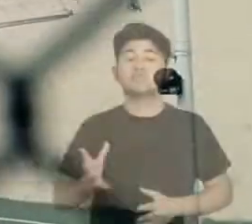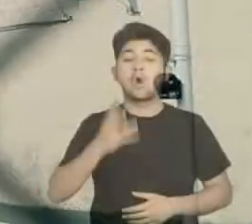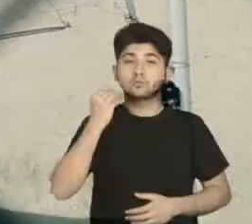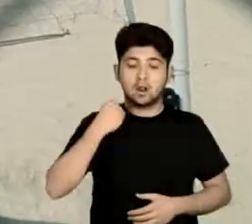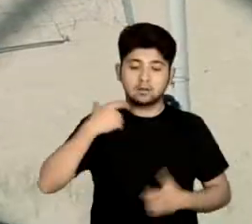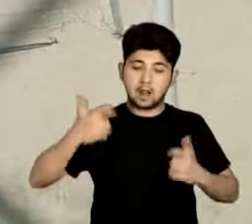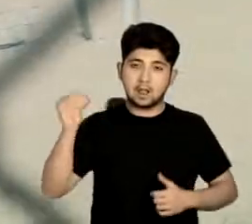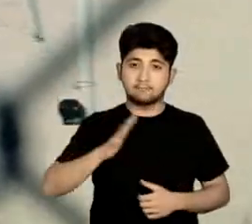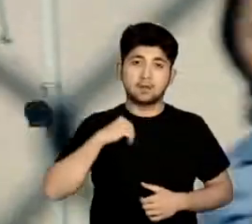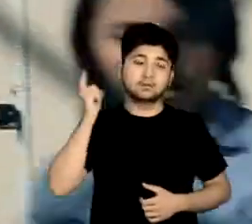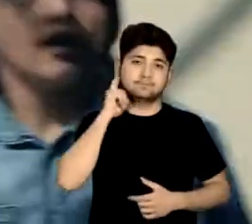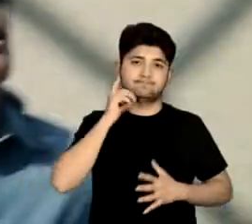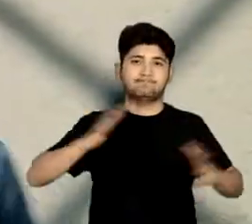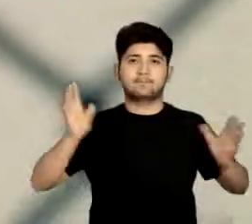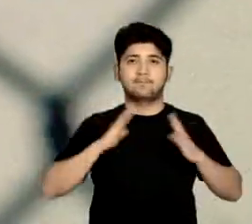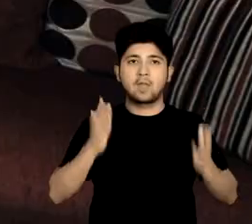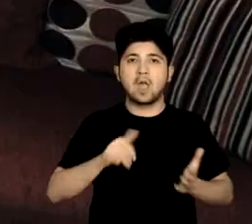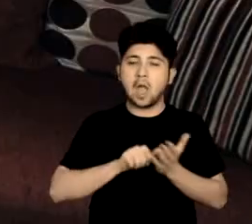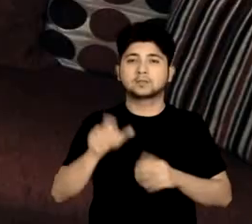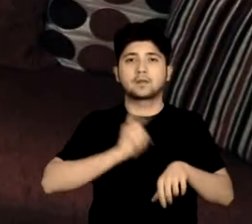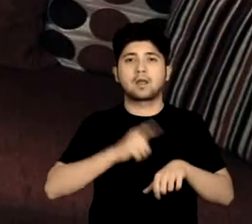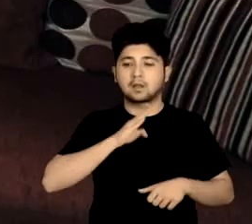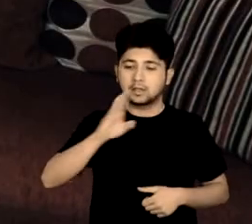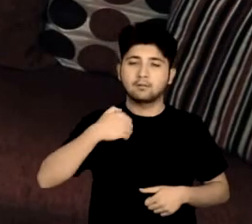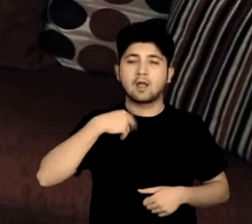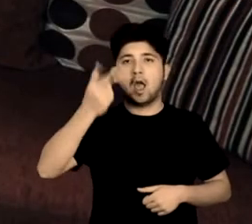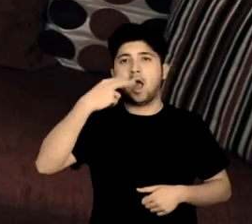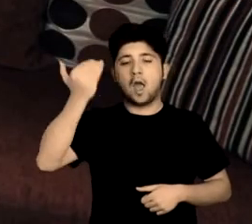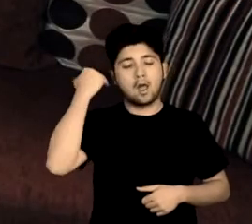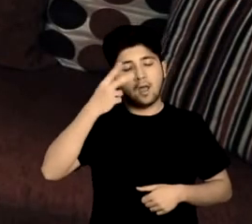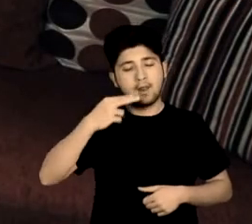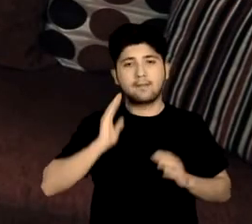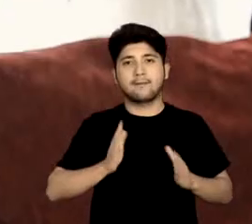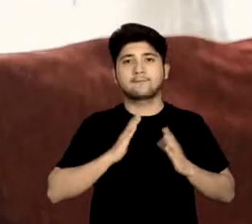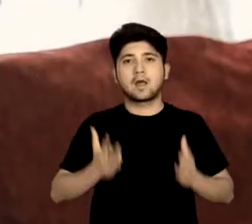Çok güzel yere gelebiliyor. O beni çok gururlandırıyor. Her zaman gittiğinde her zaman ağlıyorum